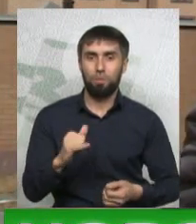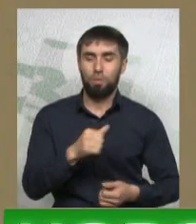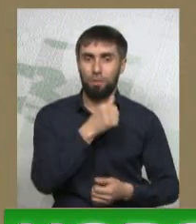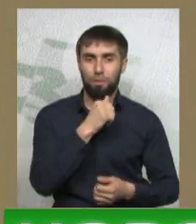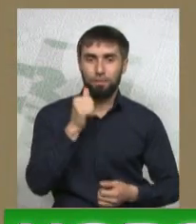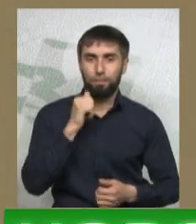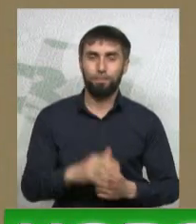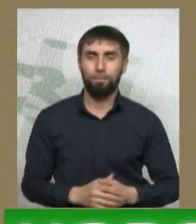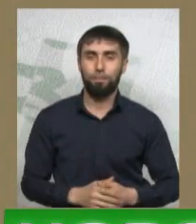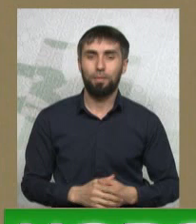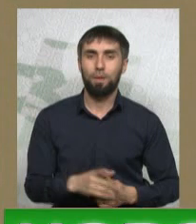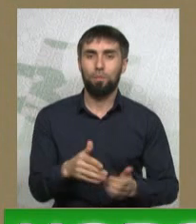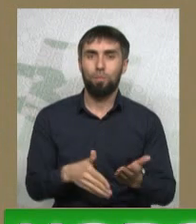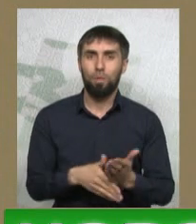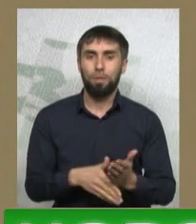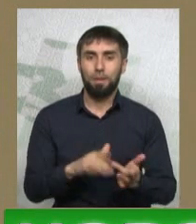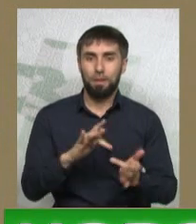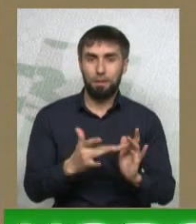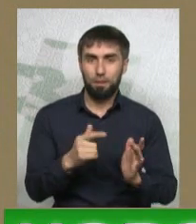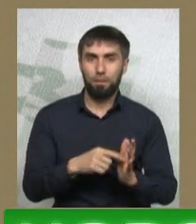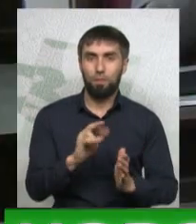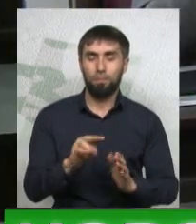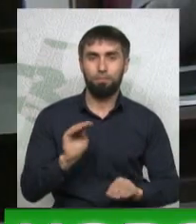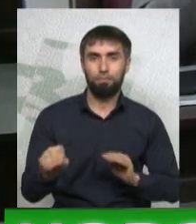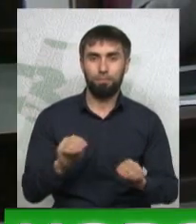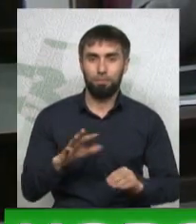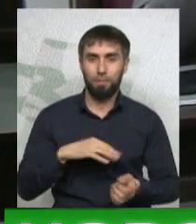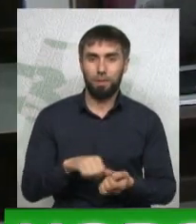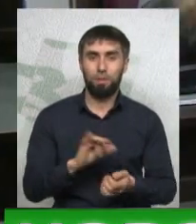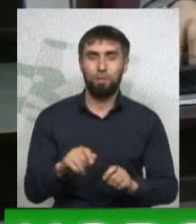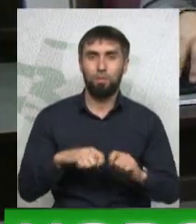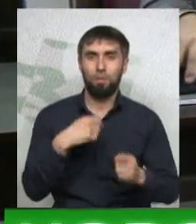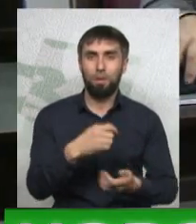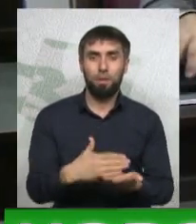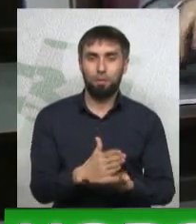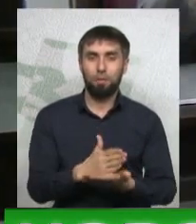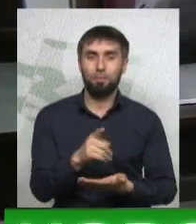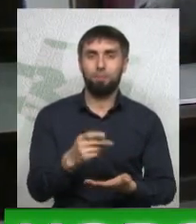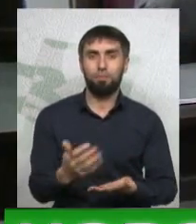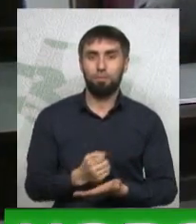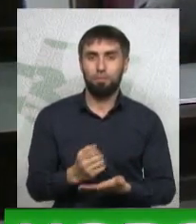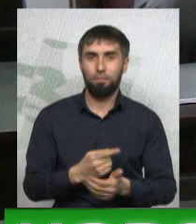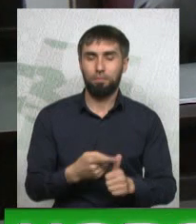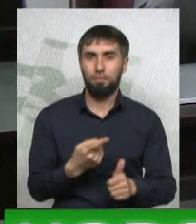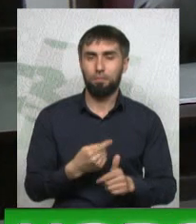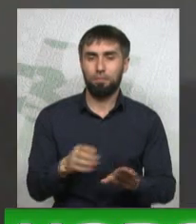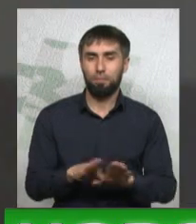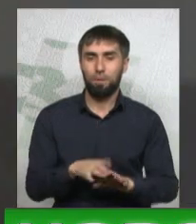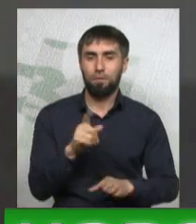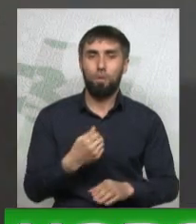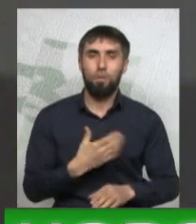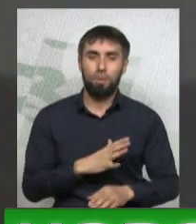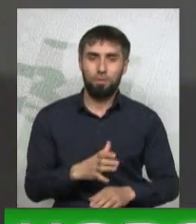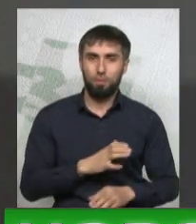тайников. С помощью мессенджеров оставлял закладки и пересылал геолокации. Нажиться, пойти по стопам Пабло Эскобара, став богатым и